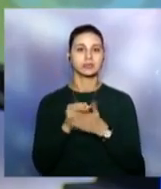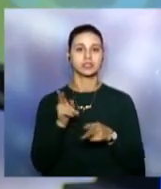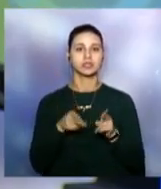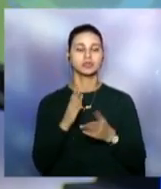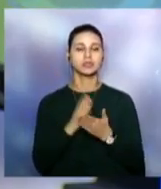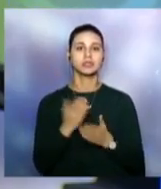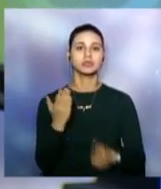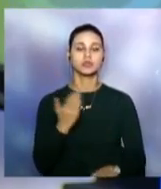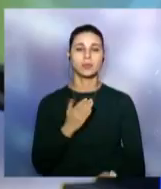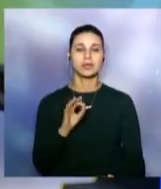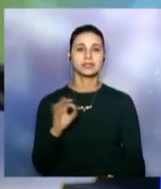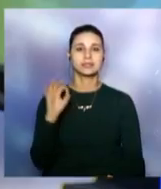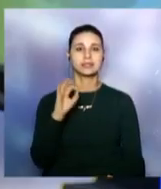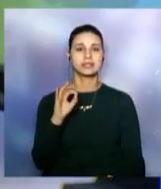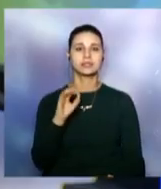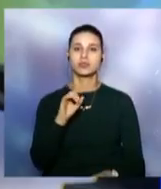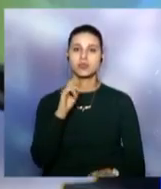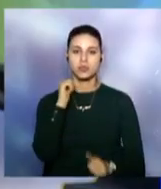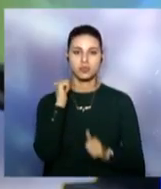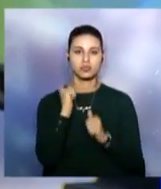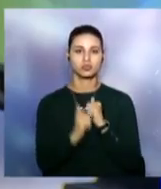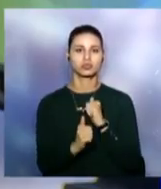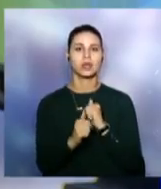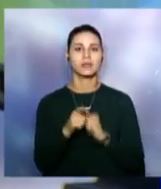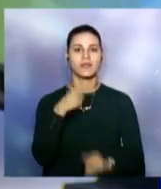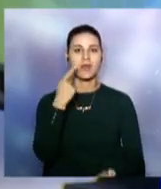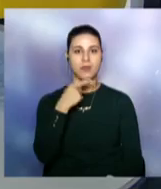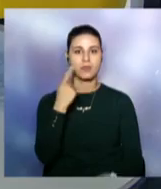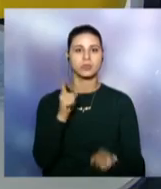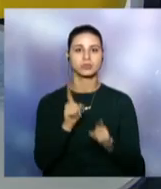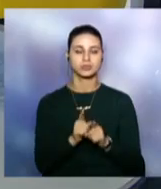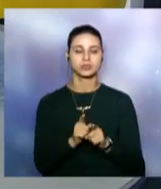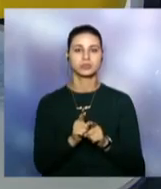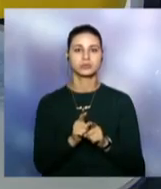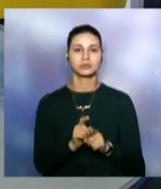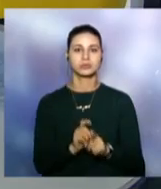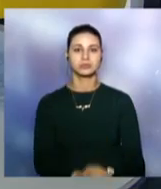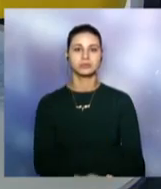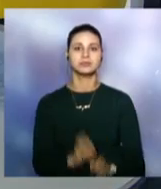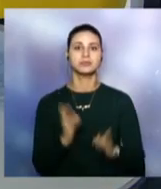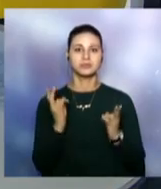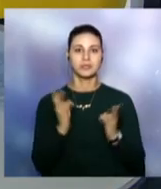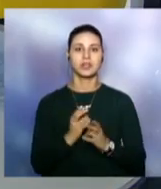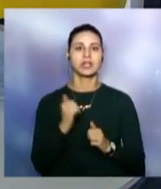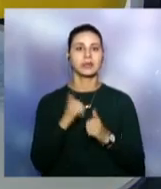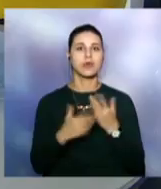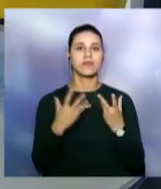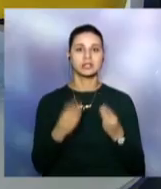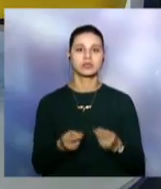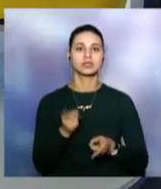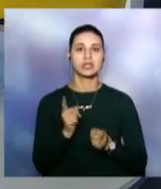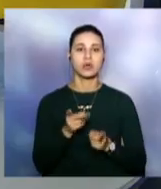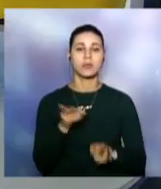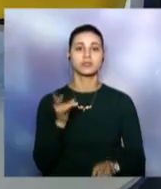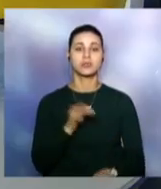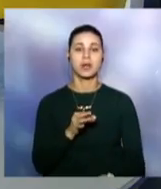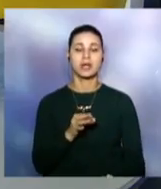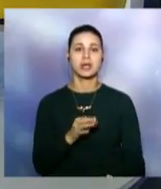ქირურგია, რომელზედაც გაუთავებლად არა მარტო საუბრობთ, არამედ რომელსაც ვიყენებთ ყოველდღიურ რეალობაში,